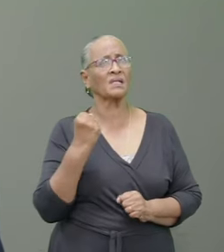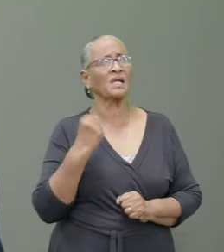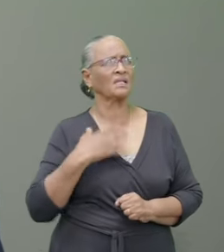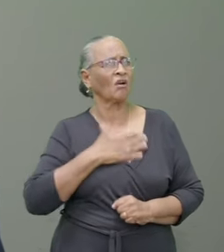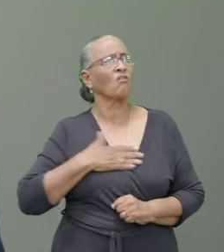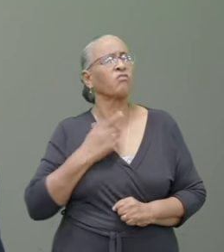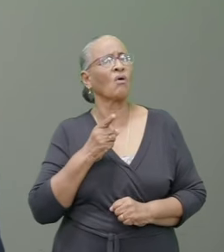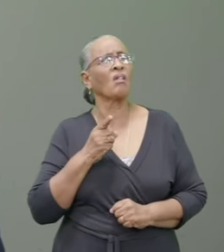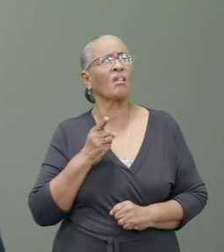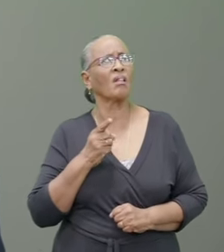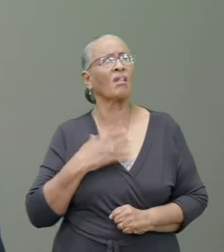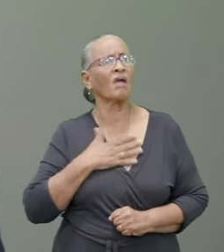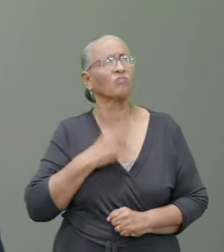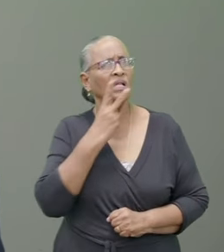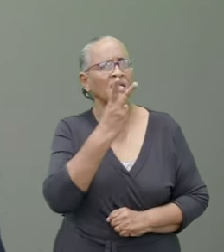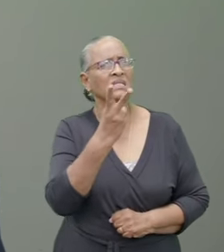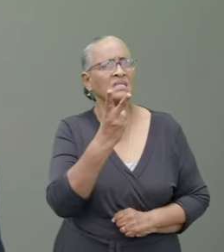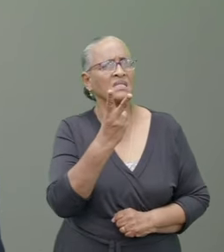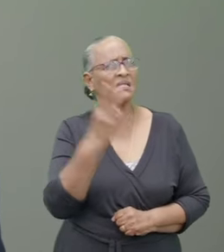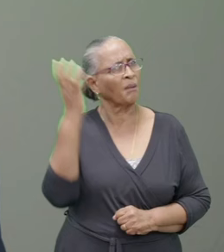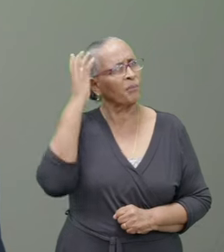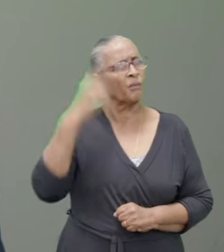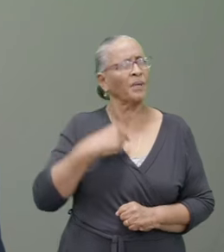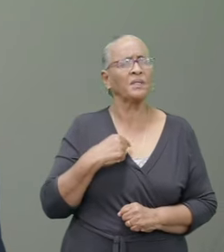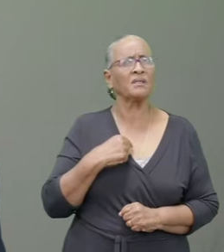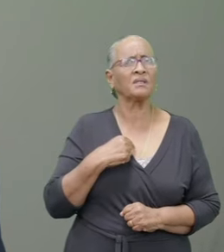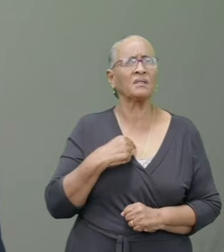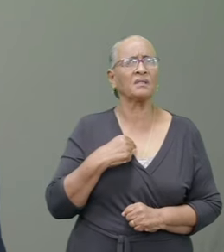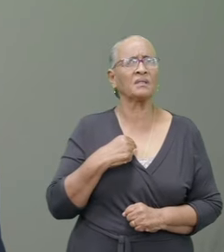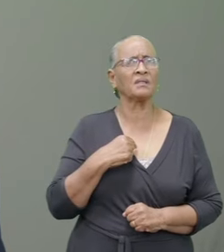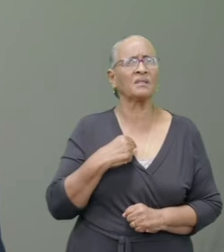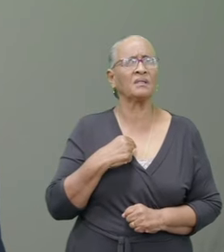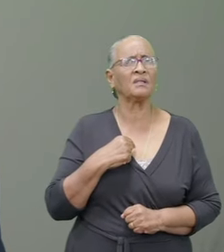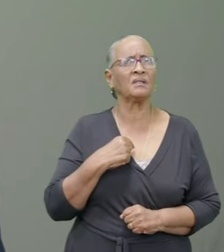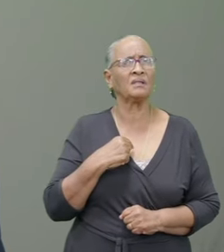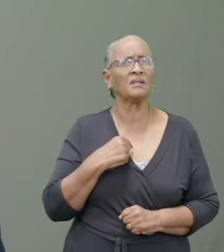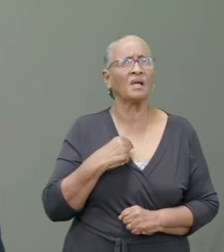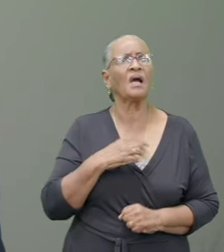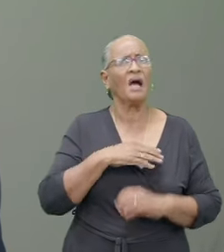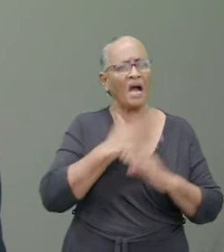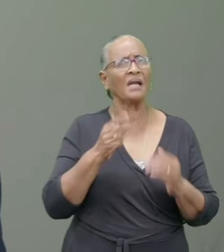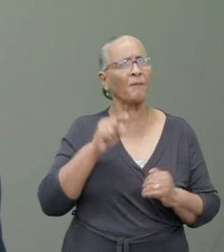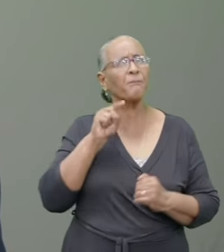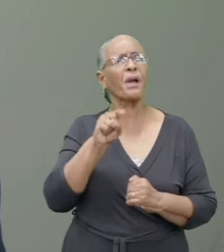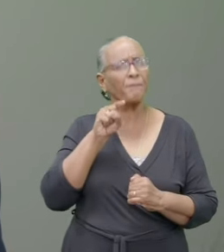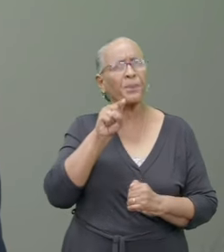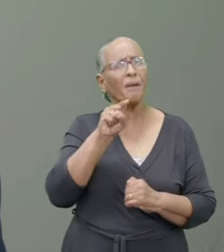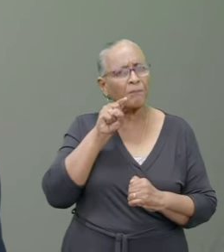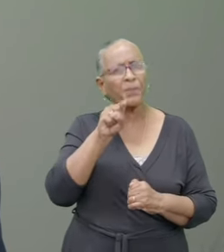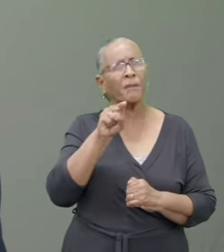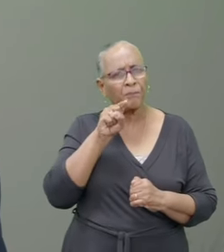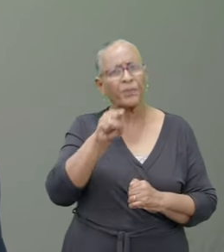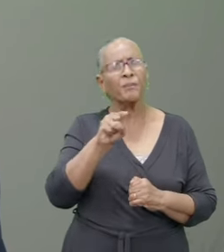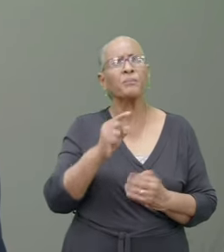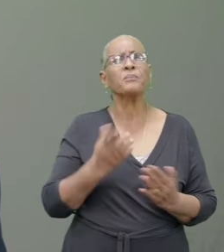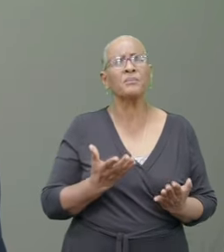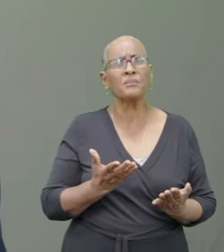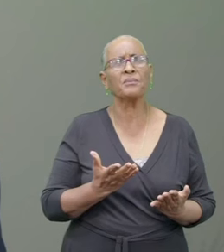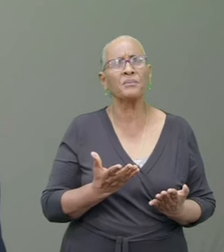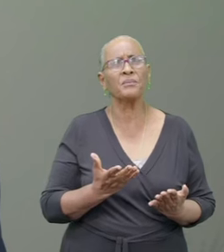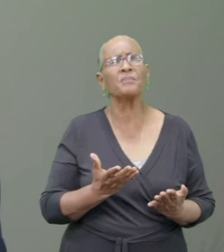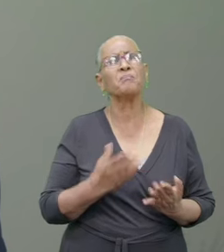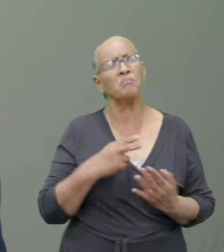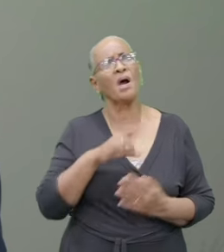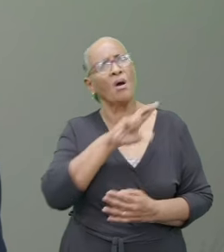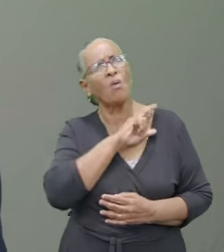Dus omdat ik merk, en er is absoluut geen probleem daarmee, omdat alle pijlen wijzen richting één persoon, maar we moeten ook